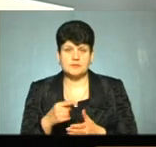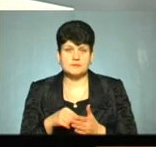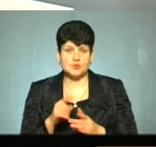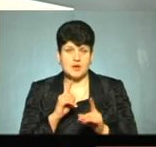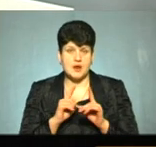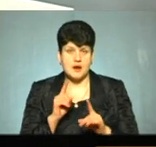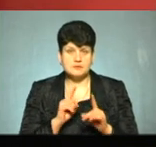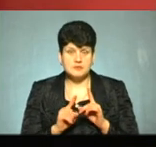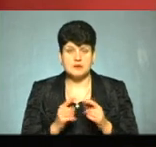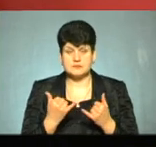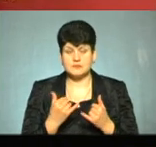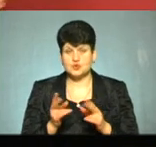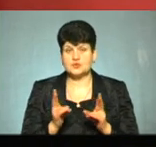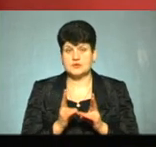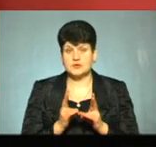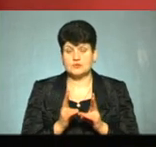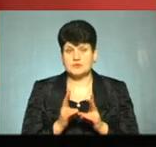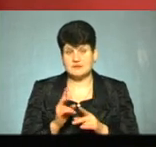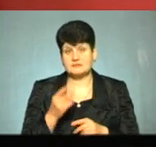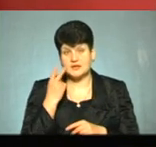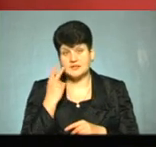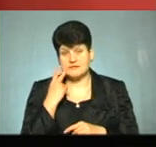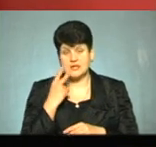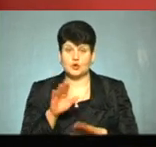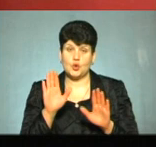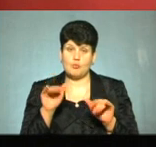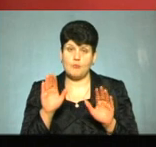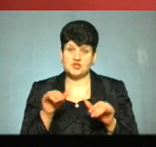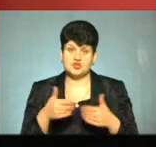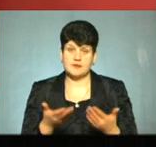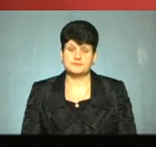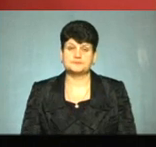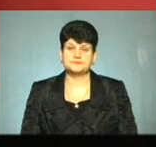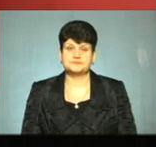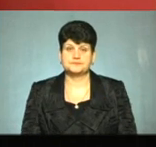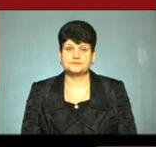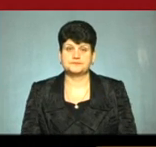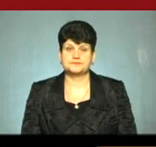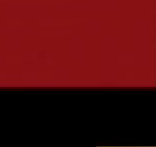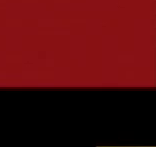Тернопільської міськради. А ми з вами зустрінемося, як завжди, на Суспільному. До побачення. До побачення.